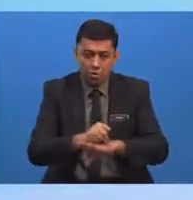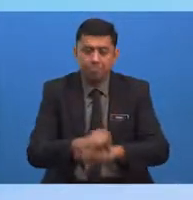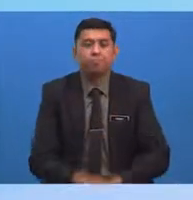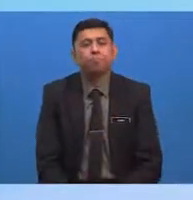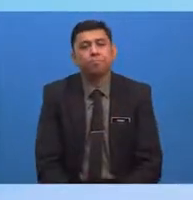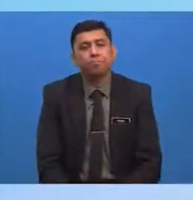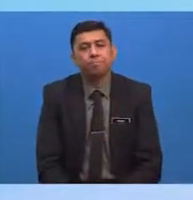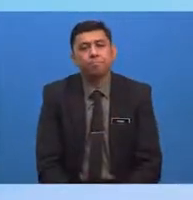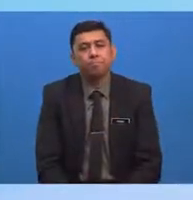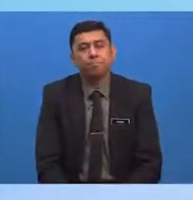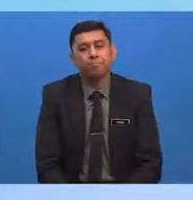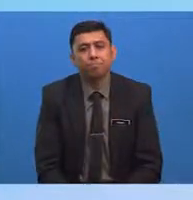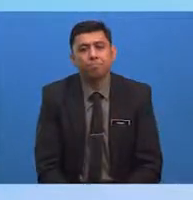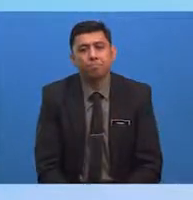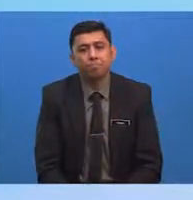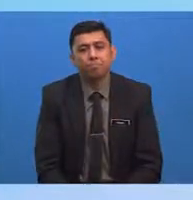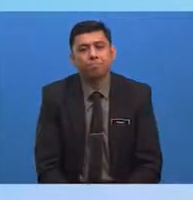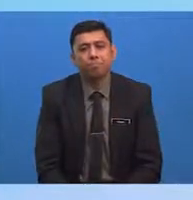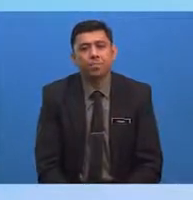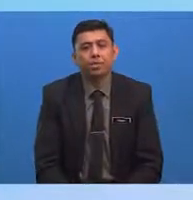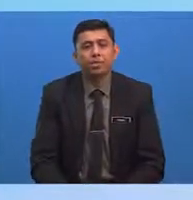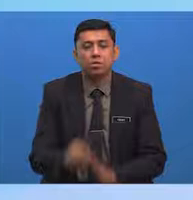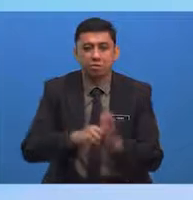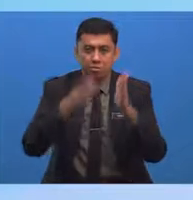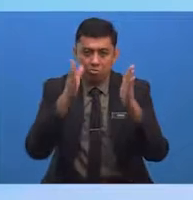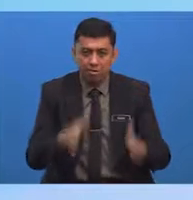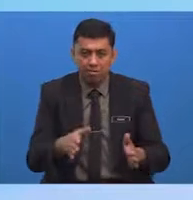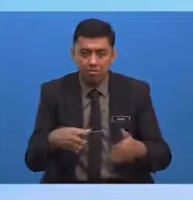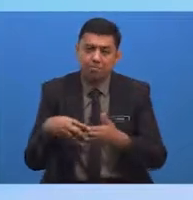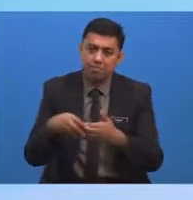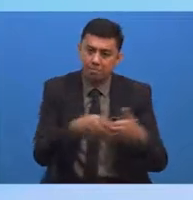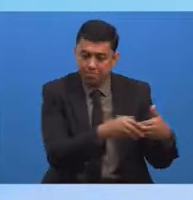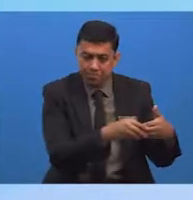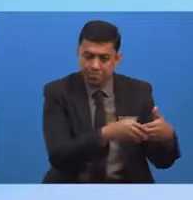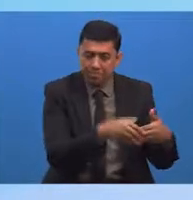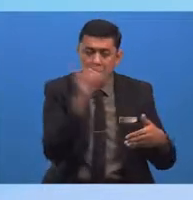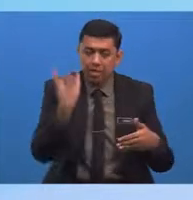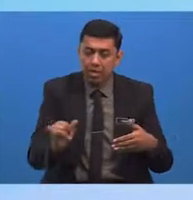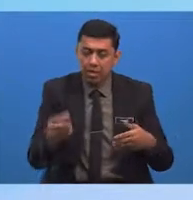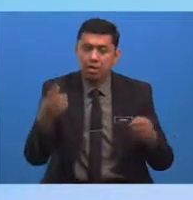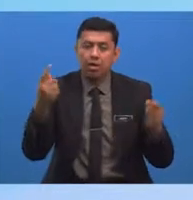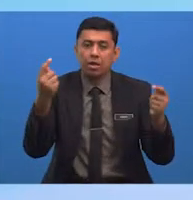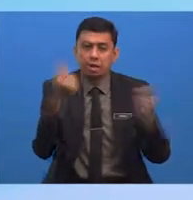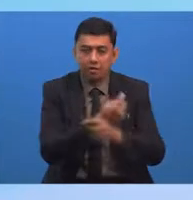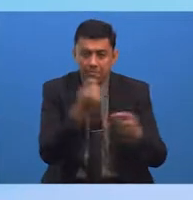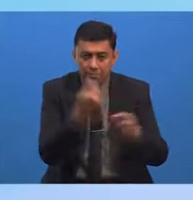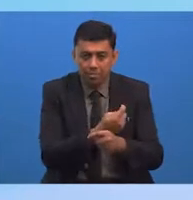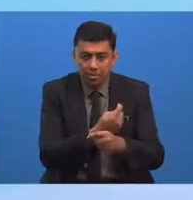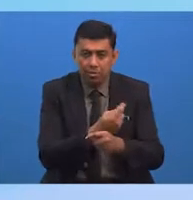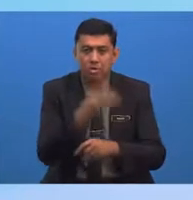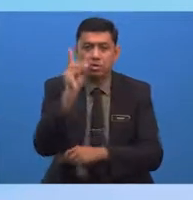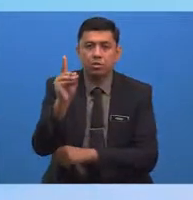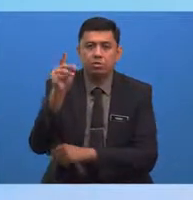buang negeri ke Singapura. Seorang lagi tokoh pemimpin yang menentang James Brooke iaitu Datu